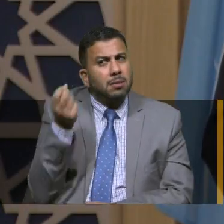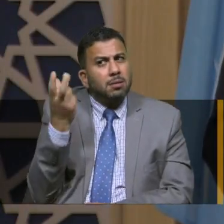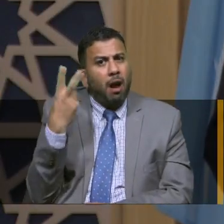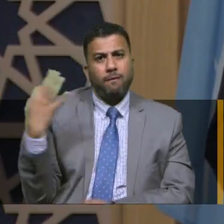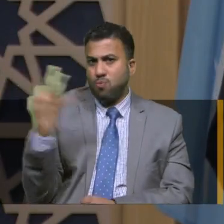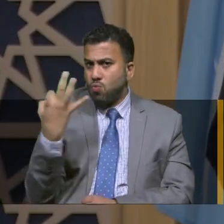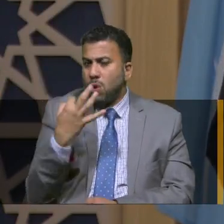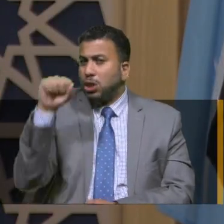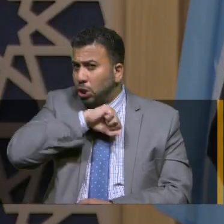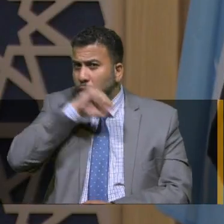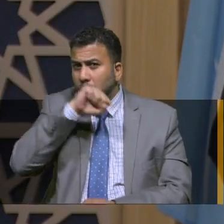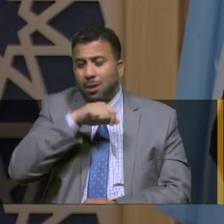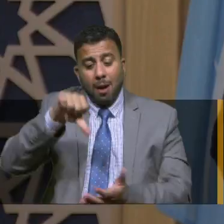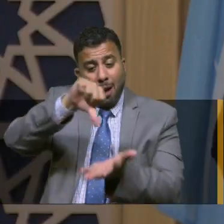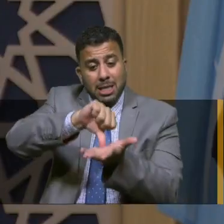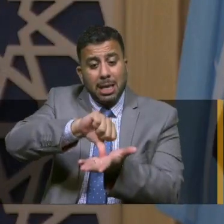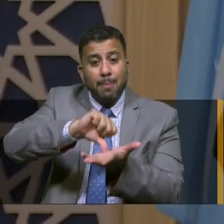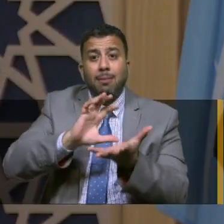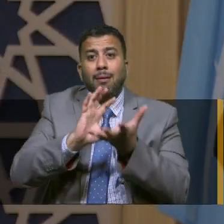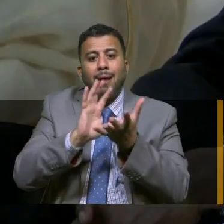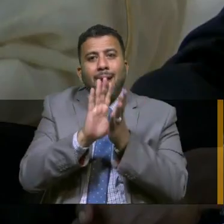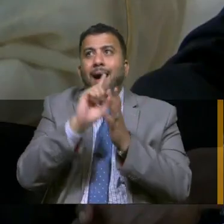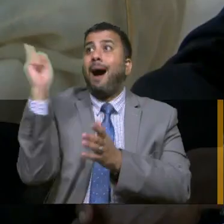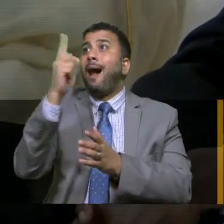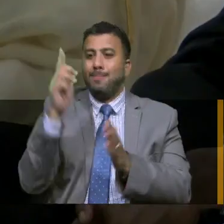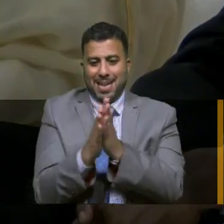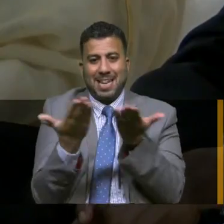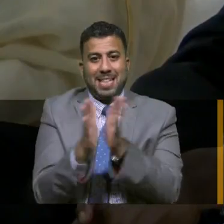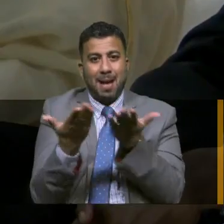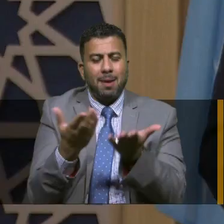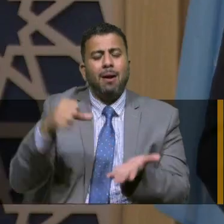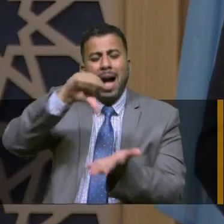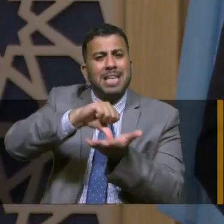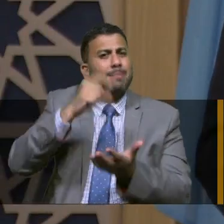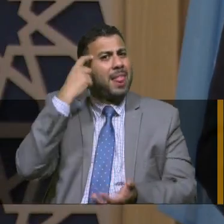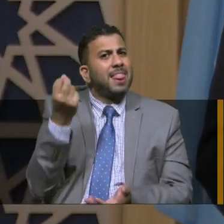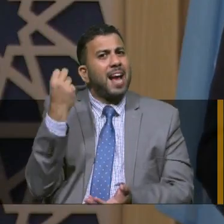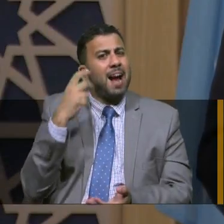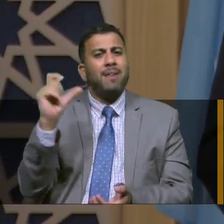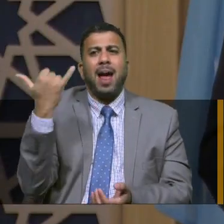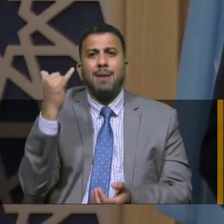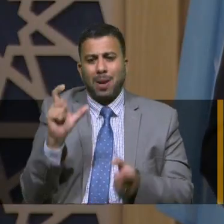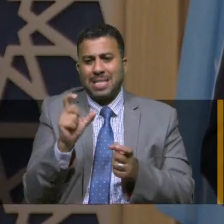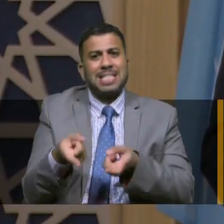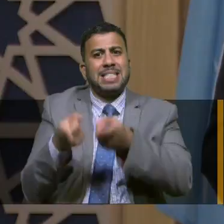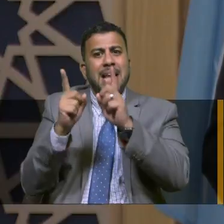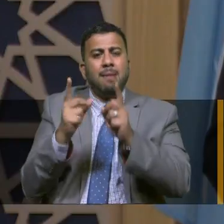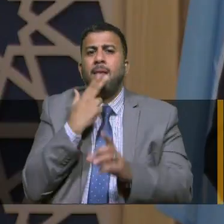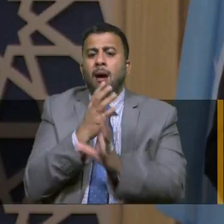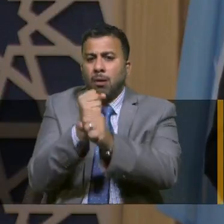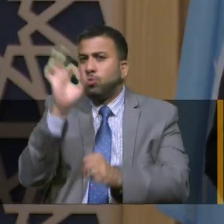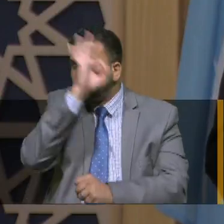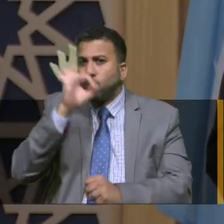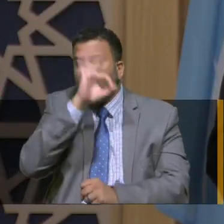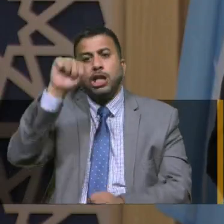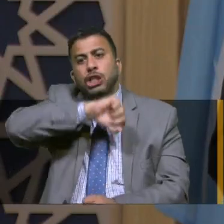والمعرفي لإمارة الشارقة عاصمة العالم للكتاب وعاصمة الثقافة العربية والإسلامية وحامية التراث